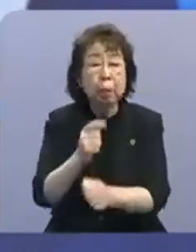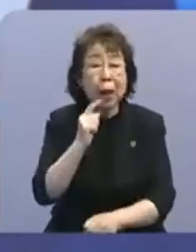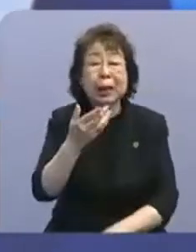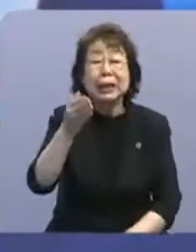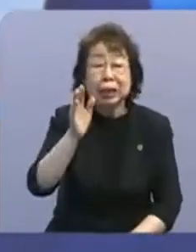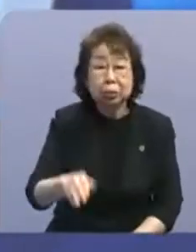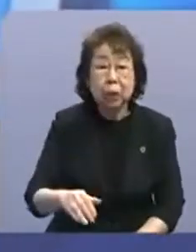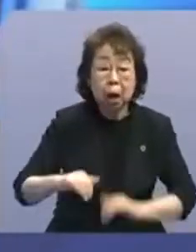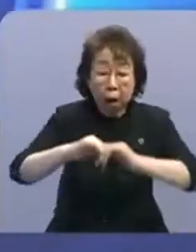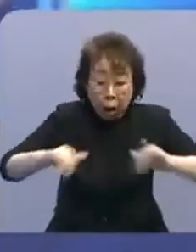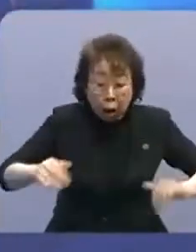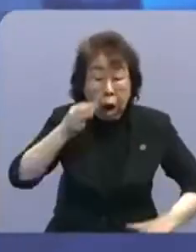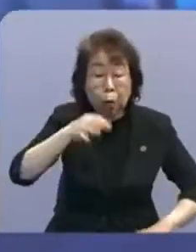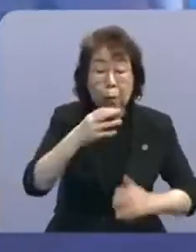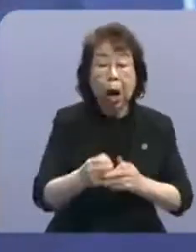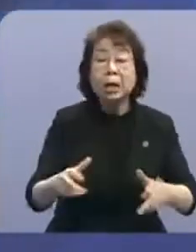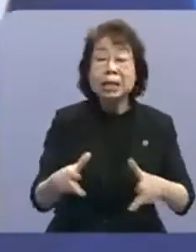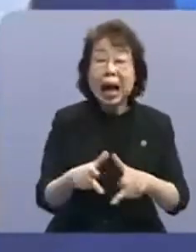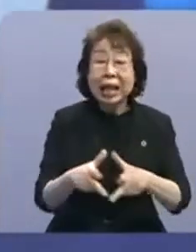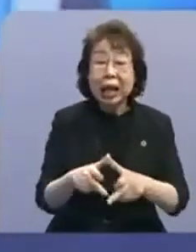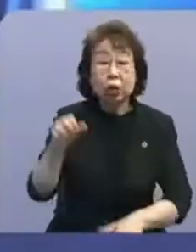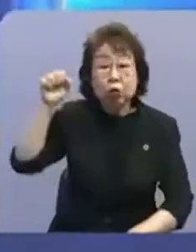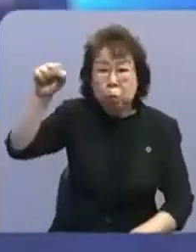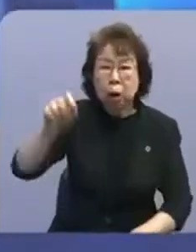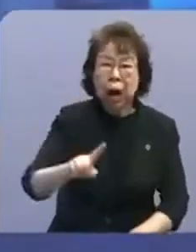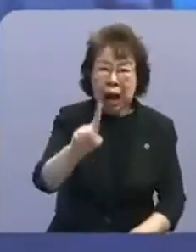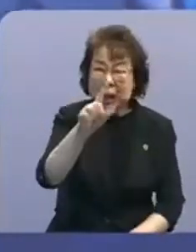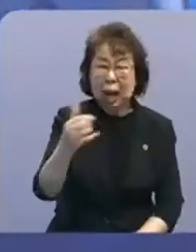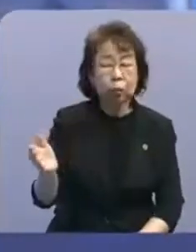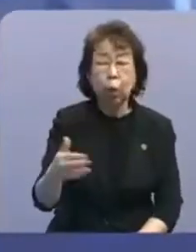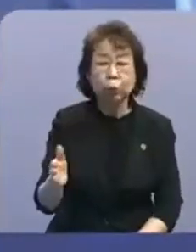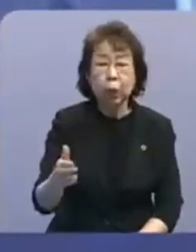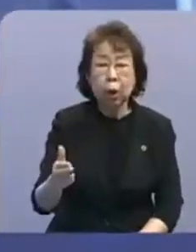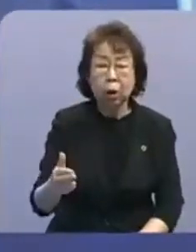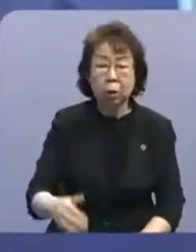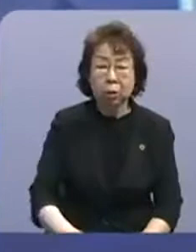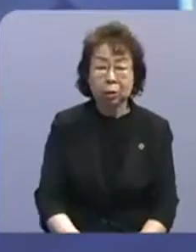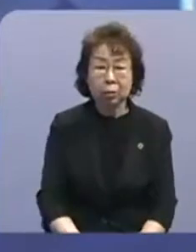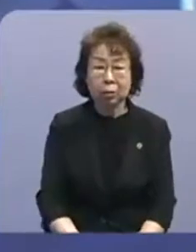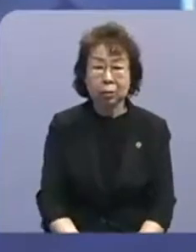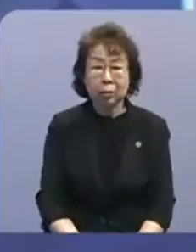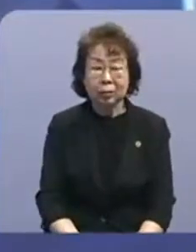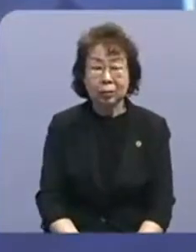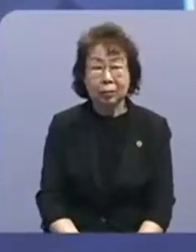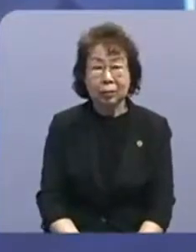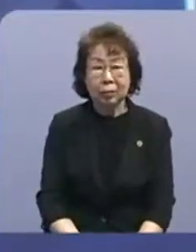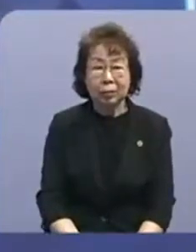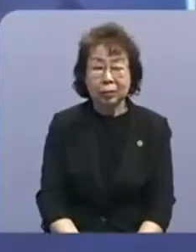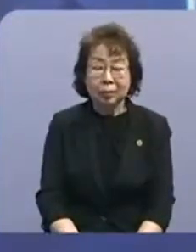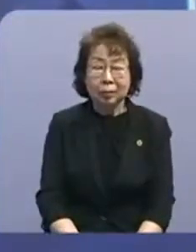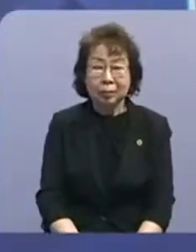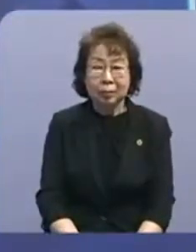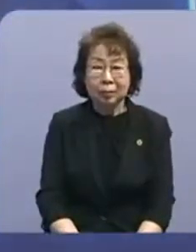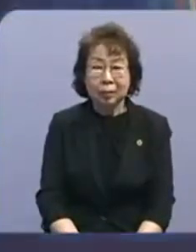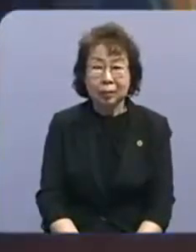당성 권의 장애인 후보는 공천 하지 않은 것으로 드러났습니다 보도에 노준 철 기자입니다